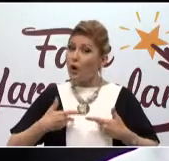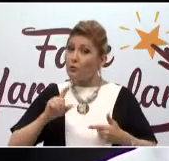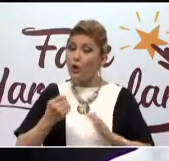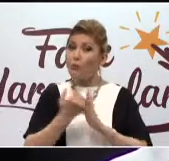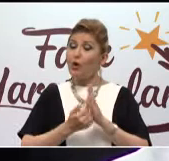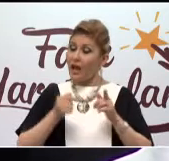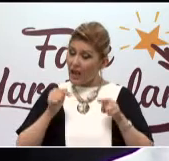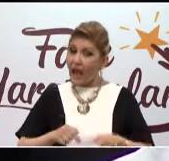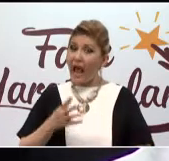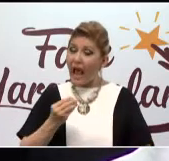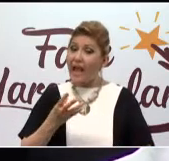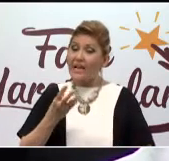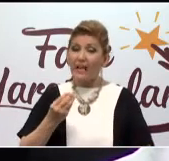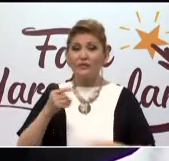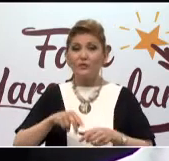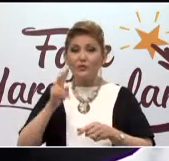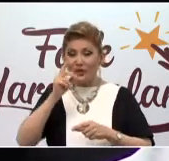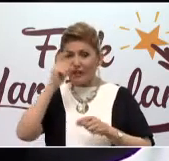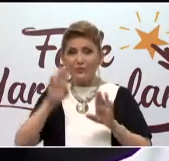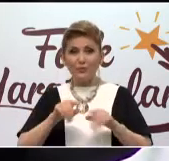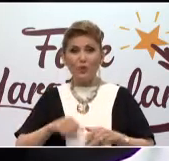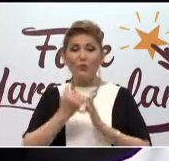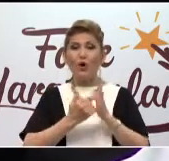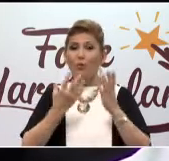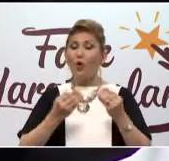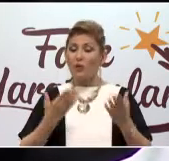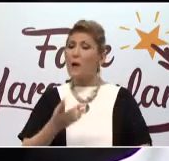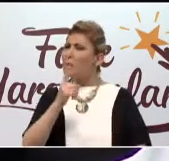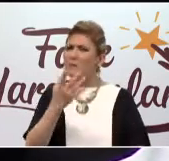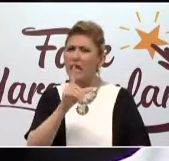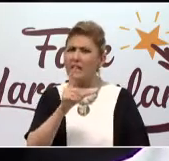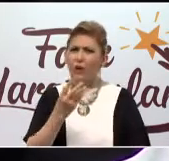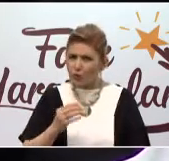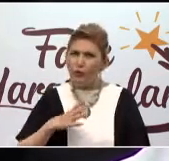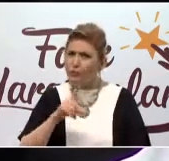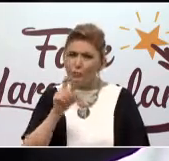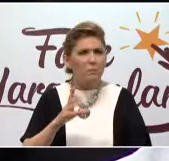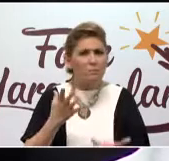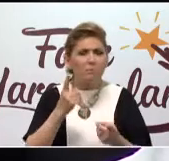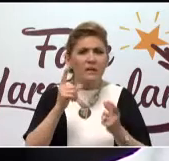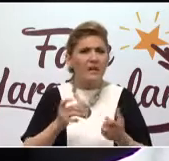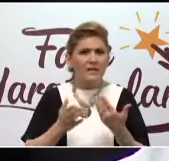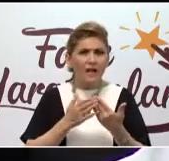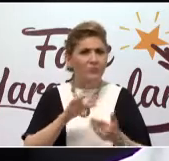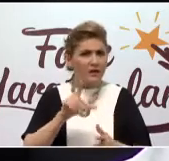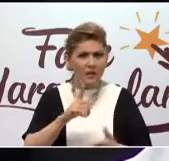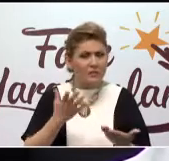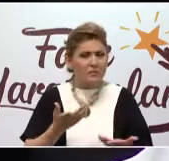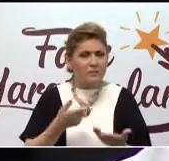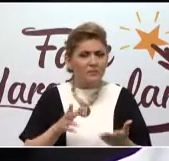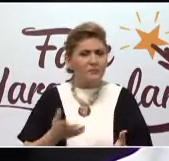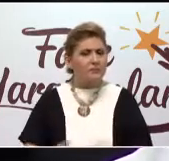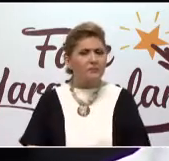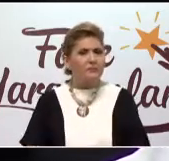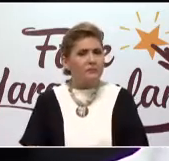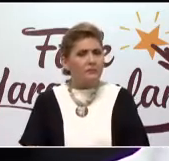program aslında en sezonun en son yaptığımız programı oluyor. Teşekkür ederim. Bir şeye ihtiyacınız oluyor mu herhangi bir yerden? Açık kaynak dediniz mesela. Var, yeterince